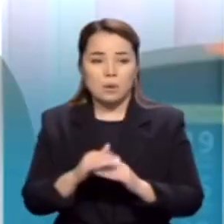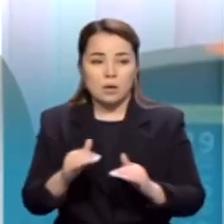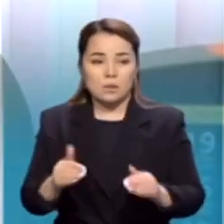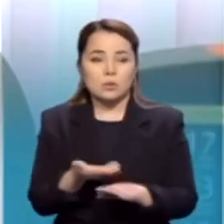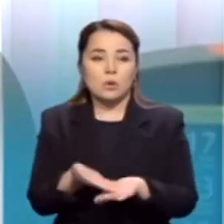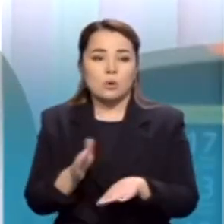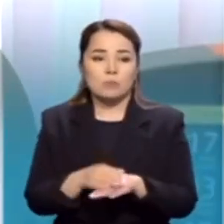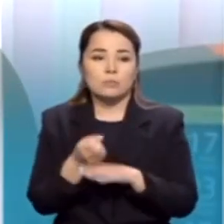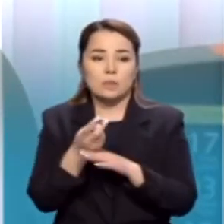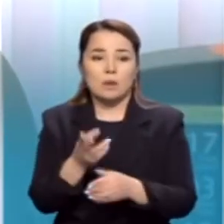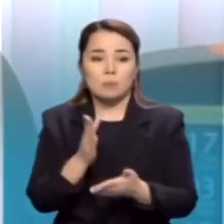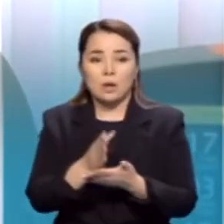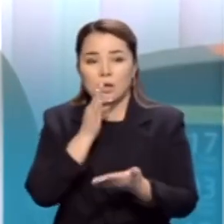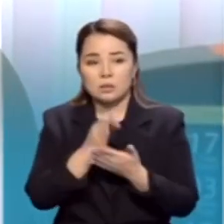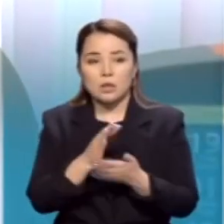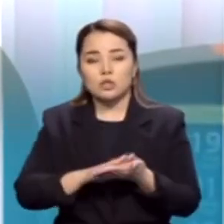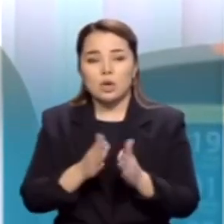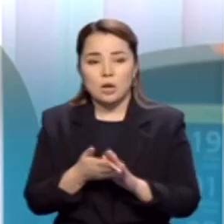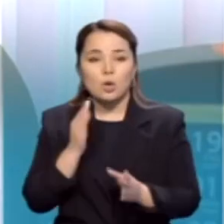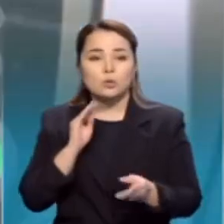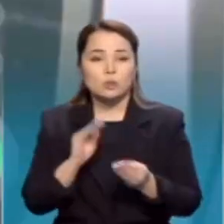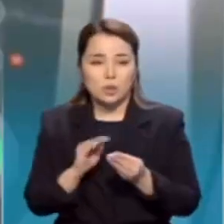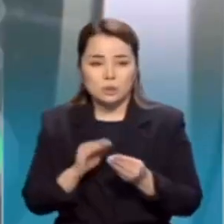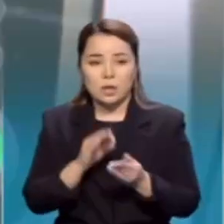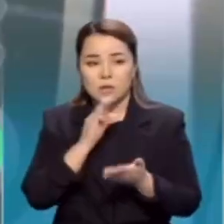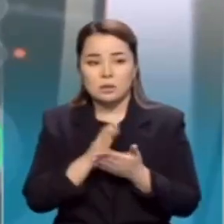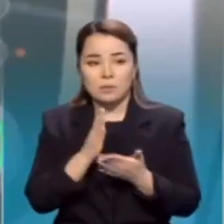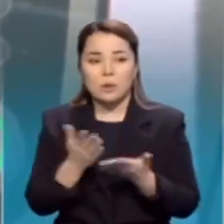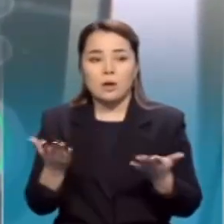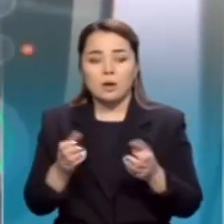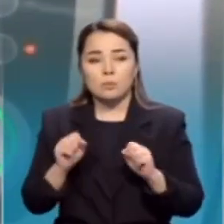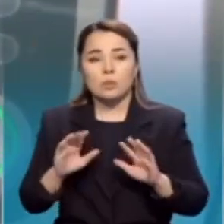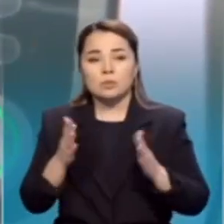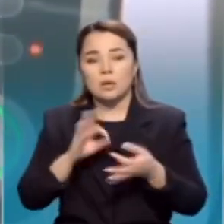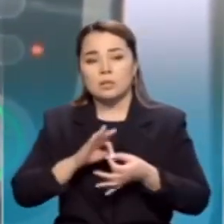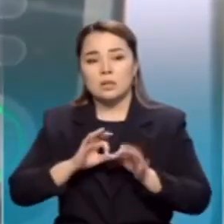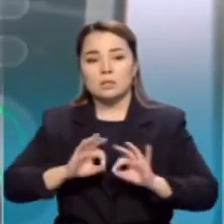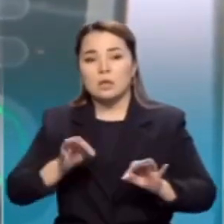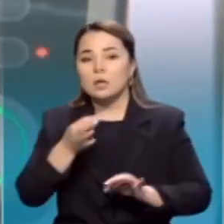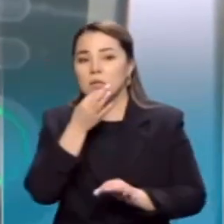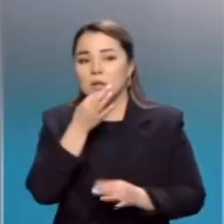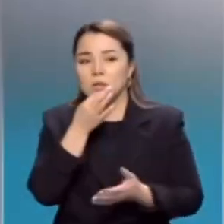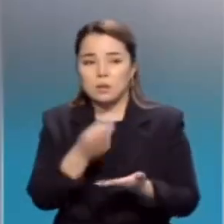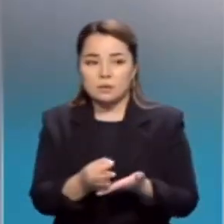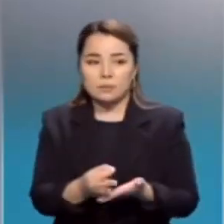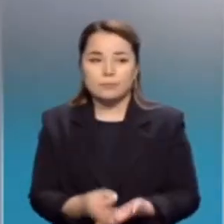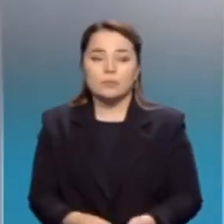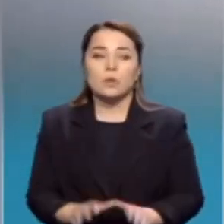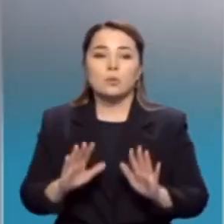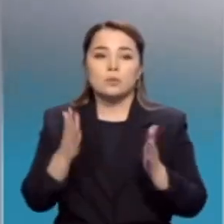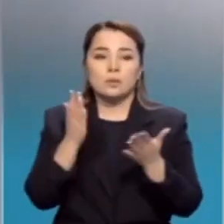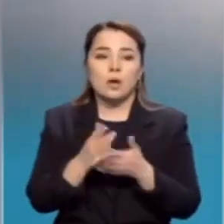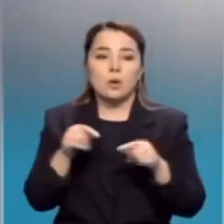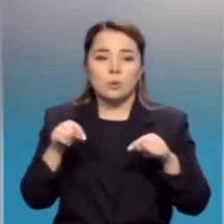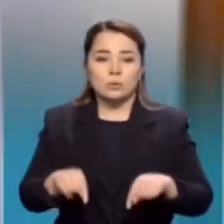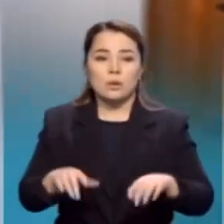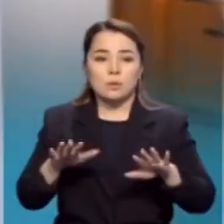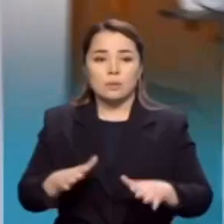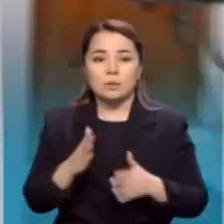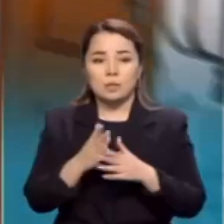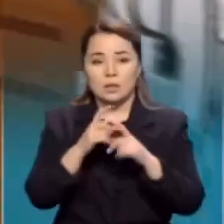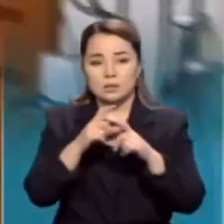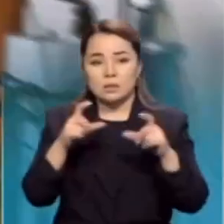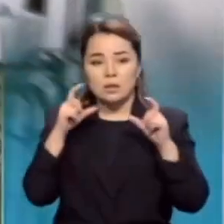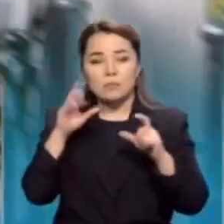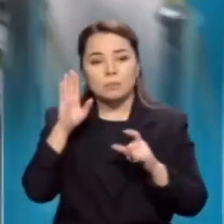бөлімінде жатыр. Дәрігерлердің айтуынша жағдайлар тұрақты. Дегенмен қандай да бір болжам жасауға әлі ерте. Оқиға дәл осы жерде болған. Бетперде